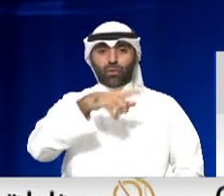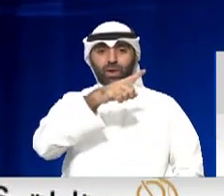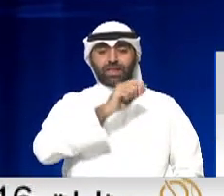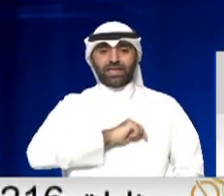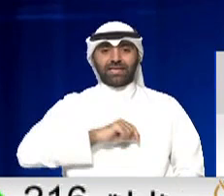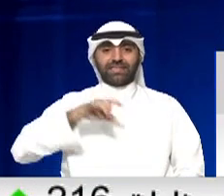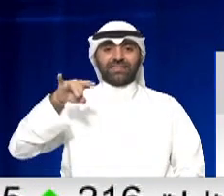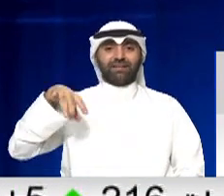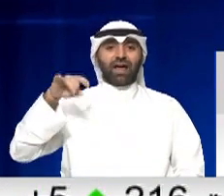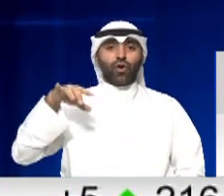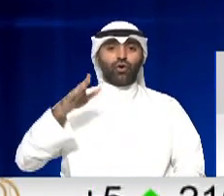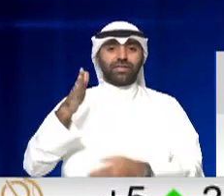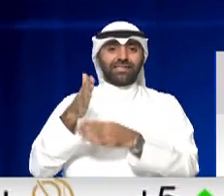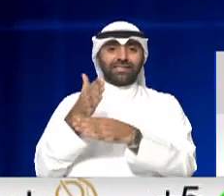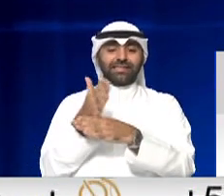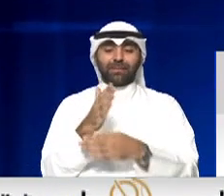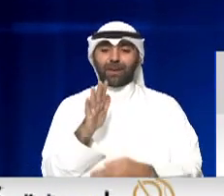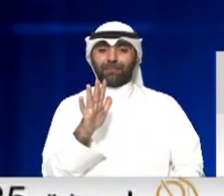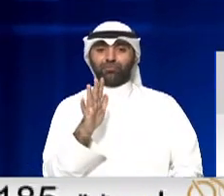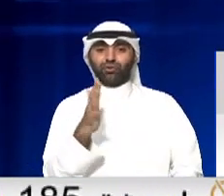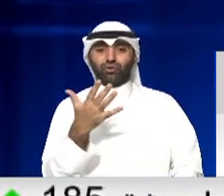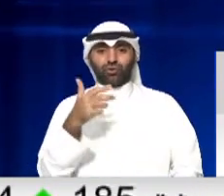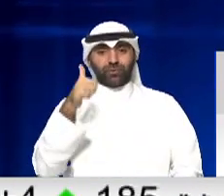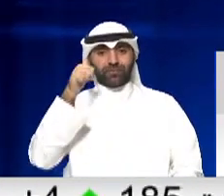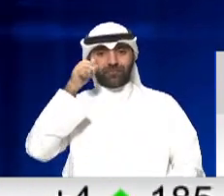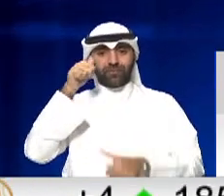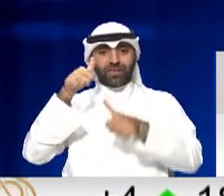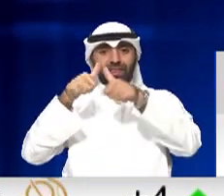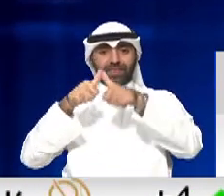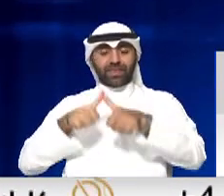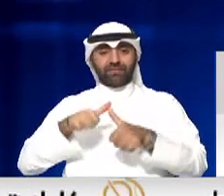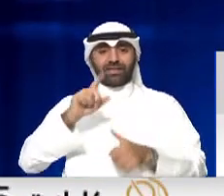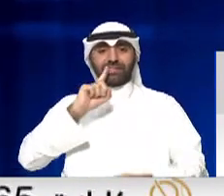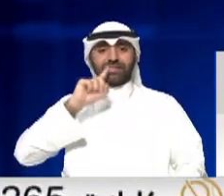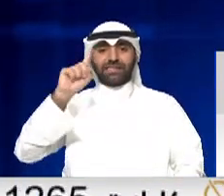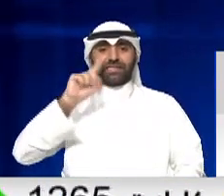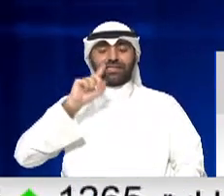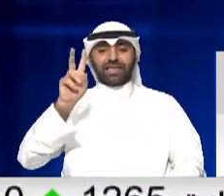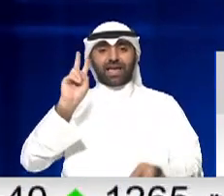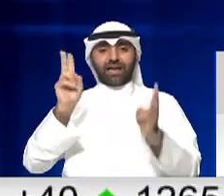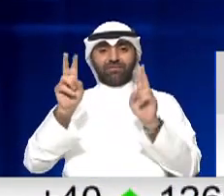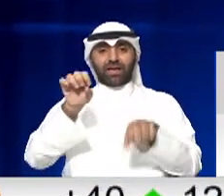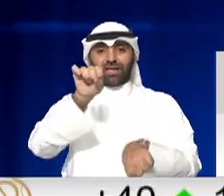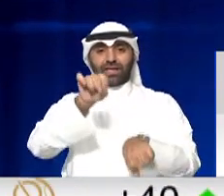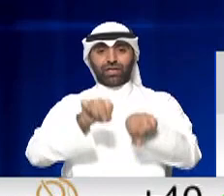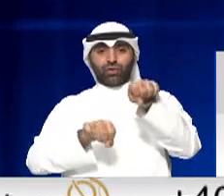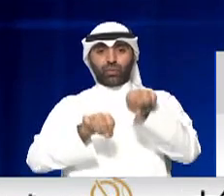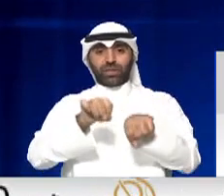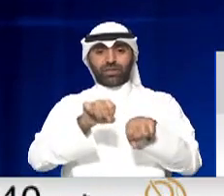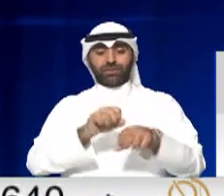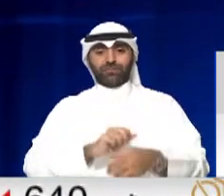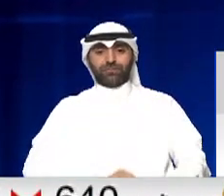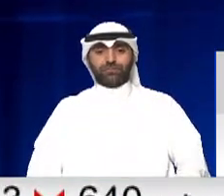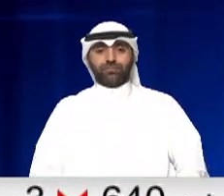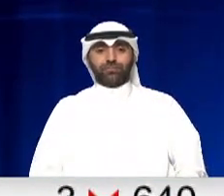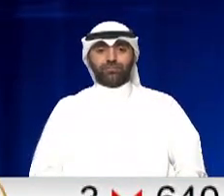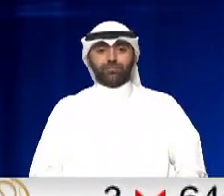الرئيس غوليوس مادابيو رئيس جمهورية سيراليون الصديقة بمناسبة العيد الوطني لبلاده.